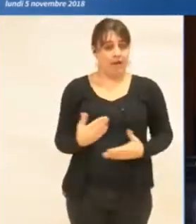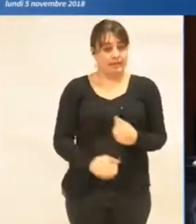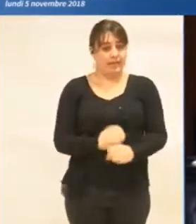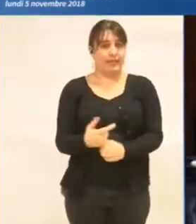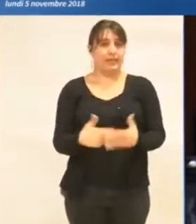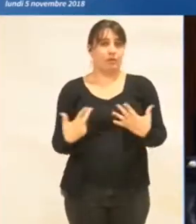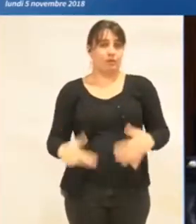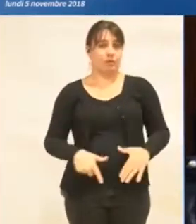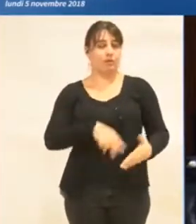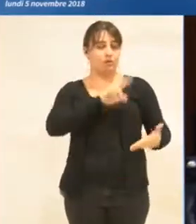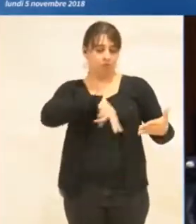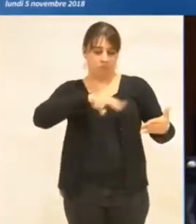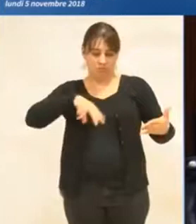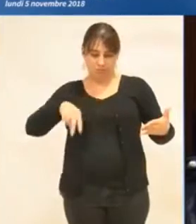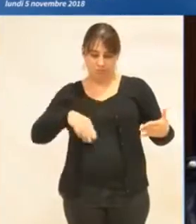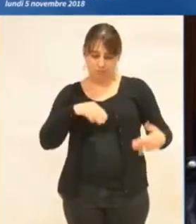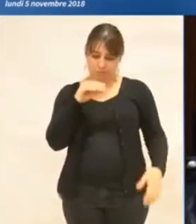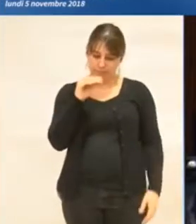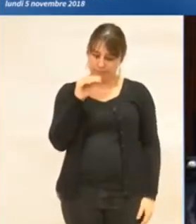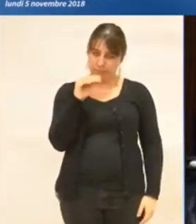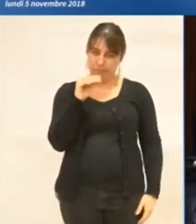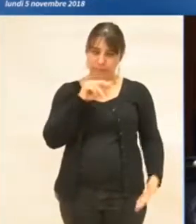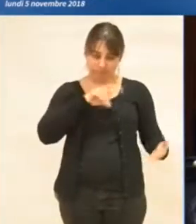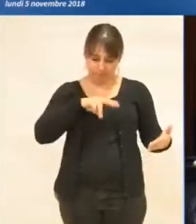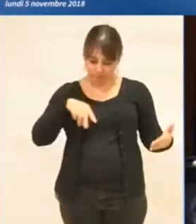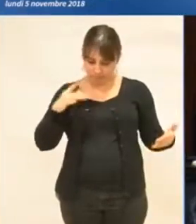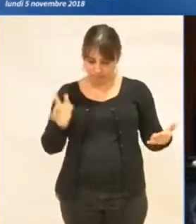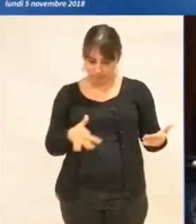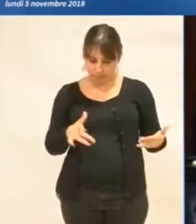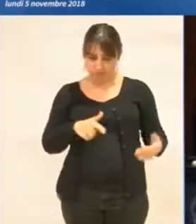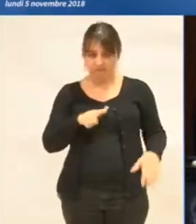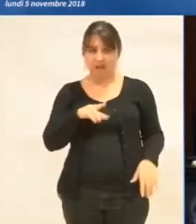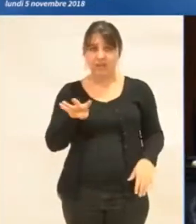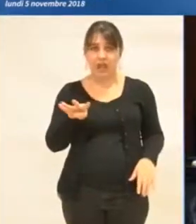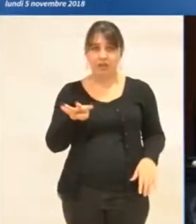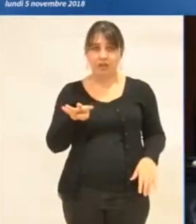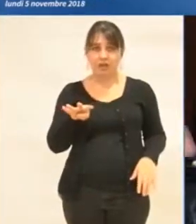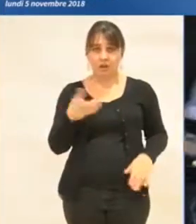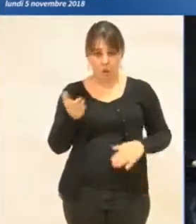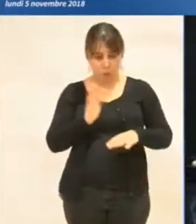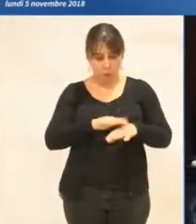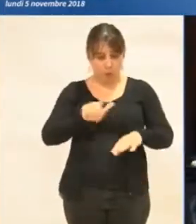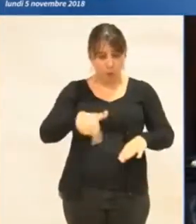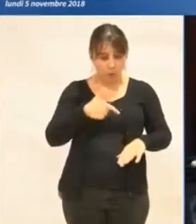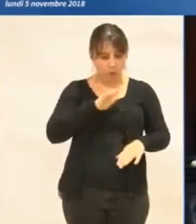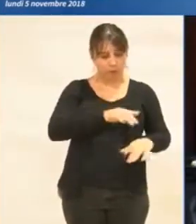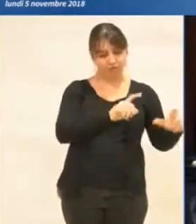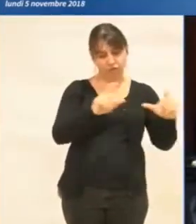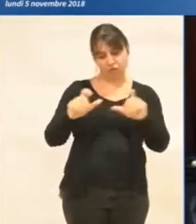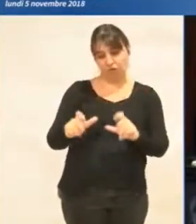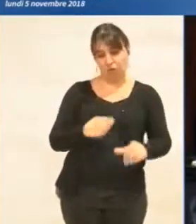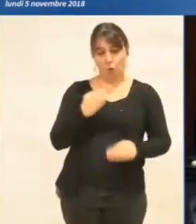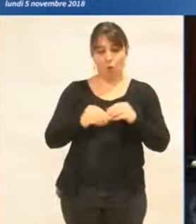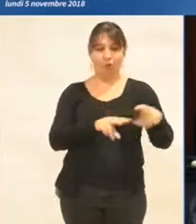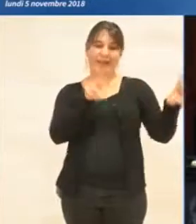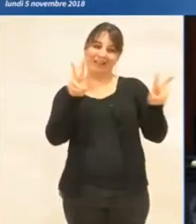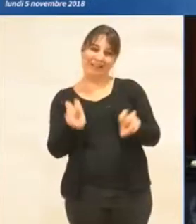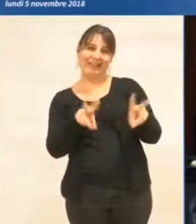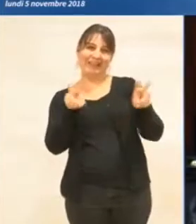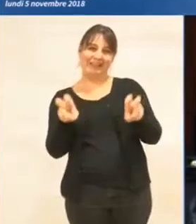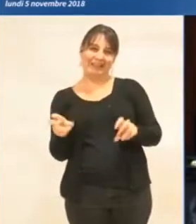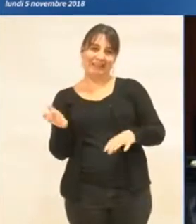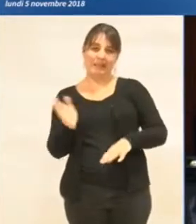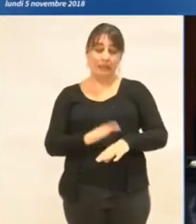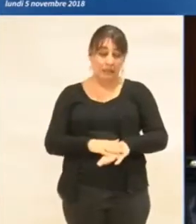constater que le document est très mince, avec seulement 24 pages de rapport, dont 12 pages sont consacrées à des photos ou des pages de titres. Sur